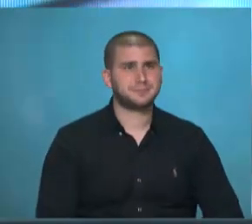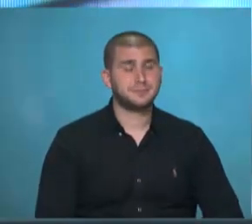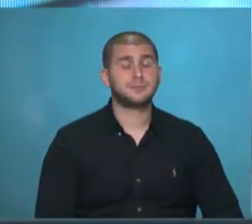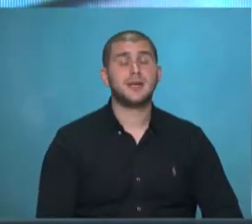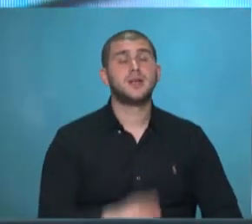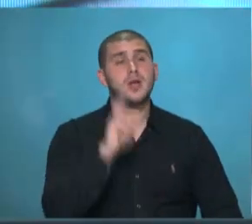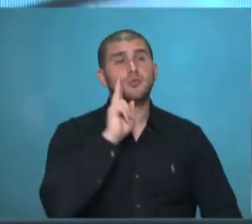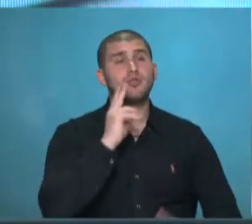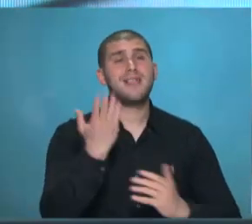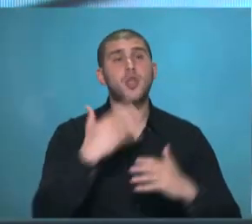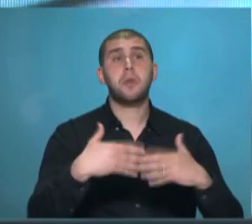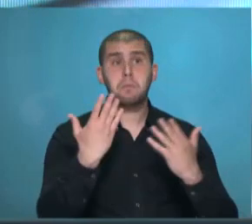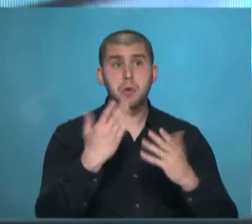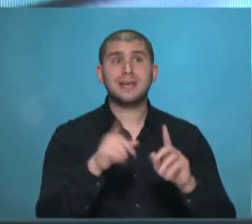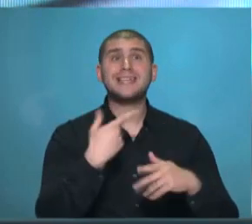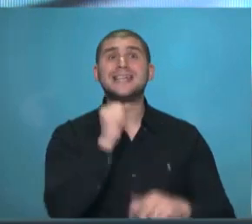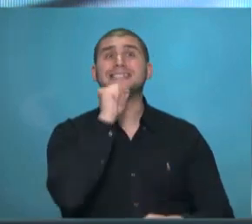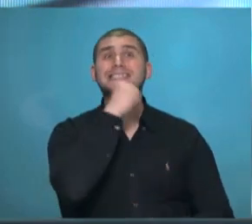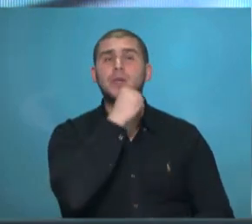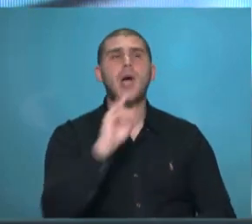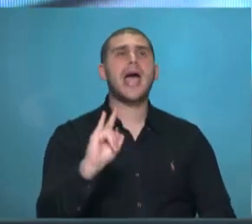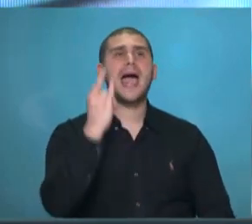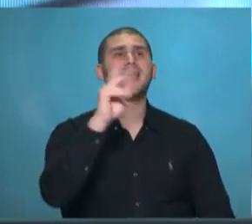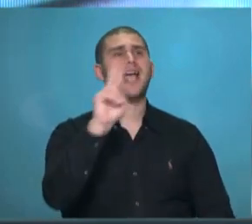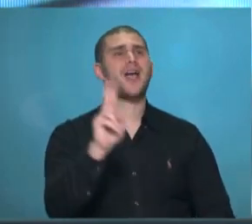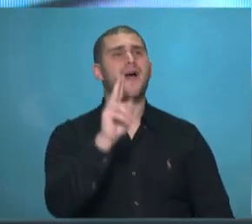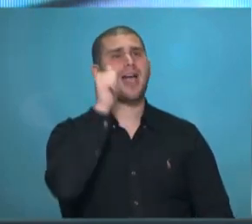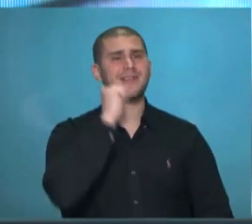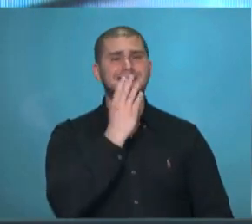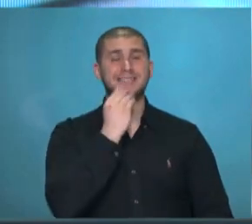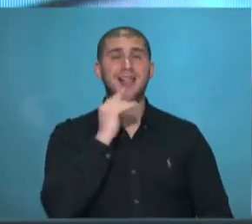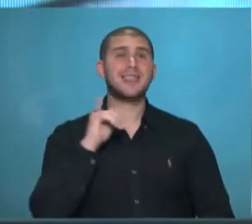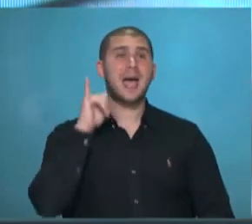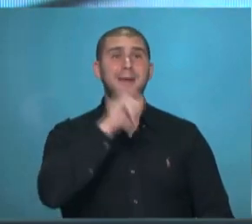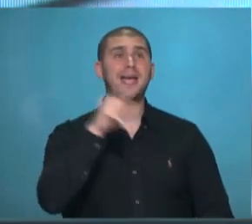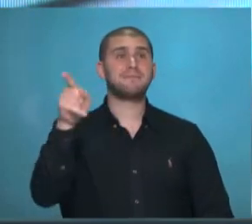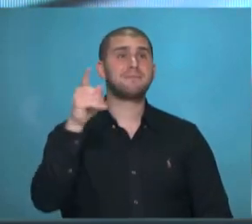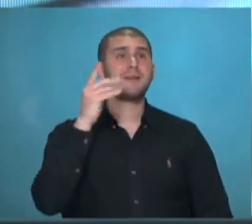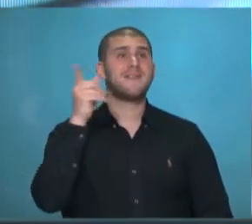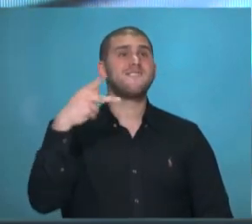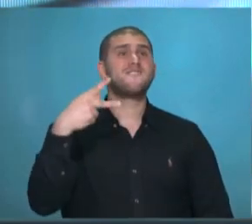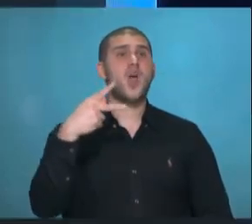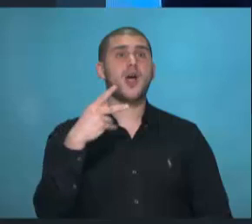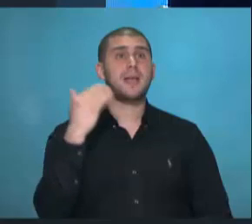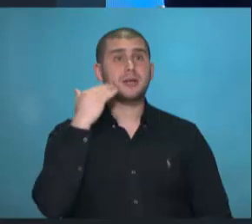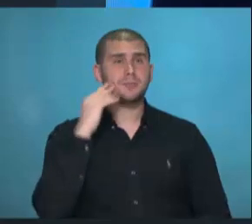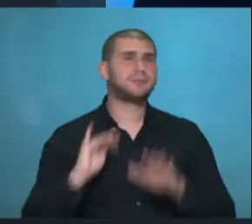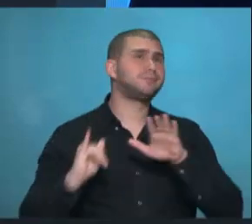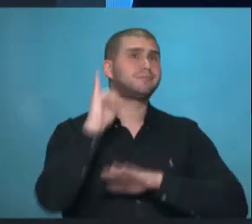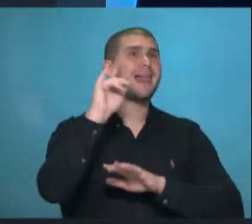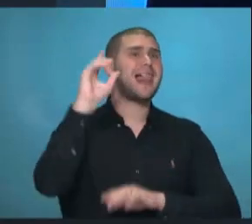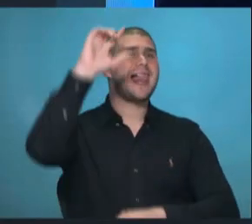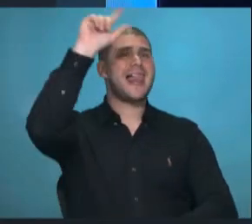שישי לפנות בוקר תרשם היסטוריה. חללית כחול לבן תמריא מפלורידה שבארצות הברית בדרכה על הירח. ונתן גוטמן